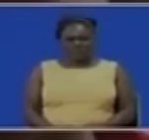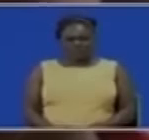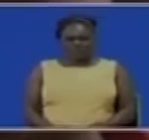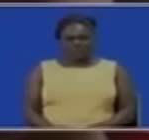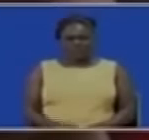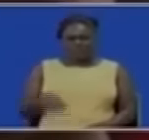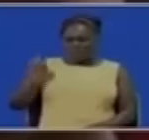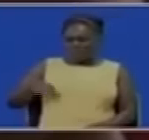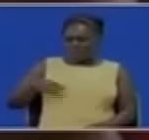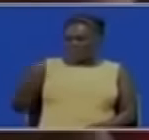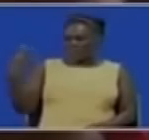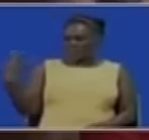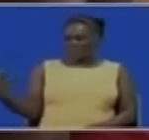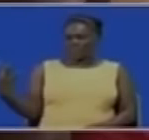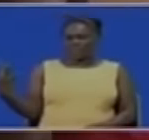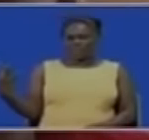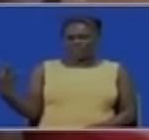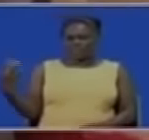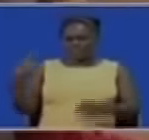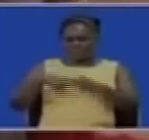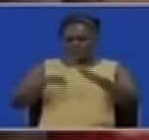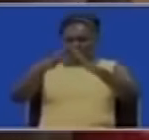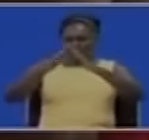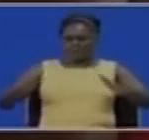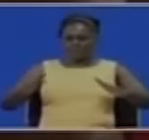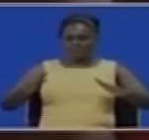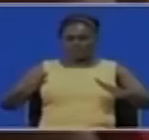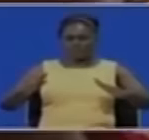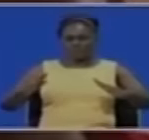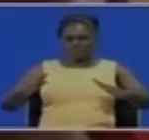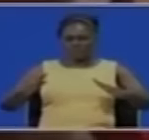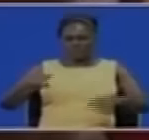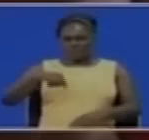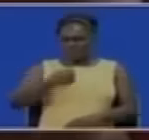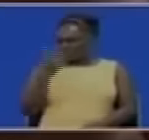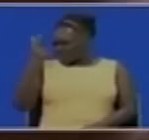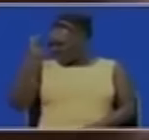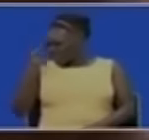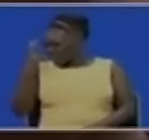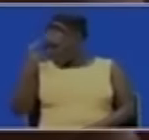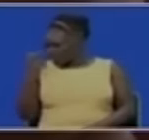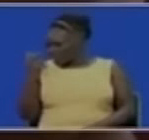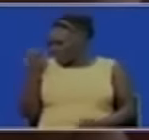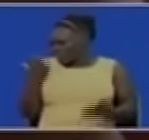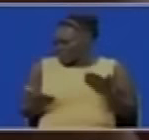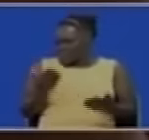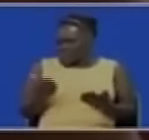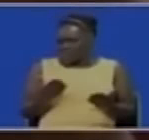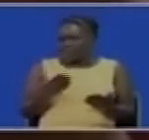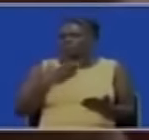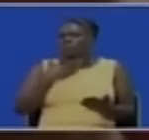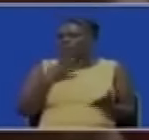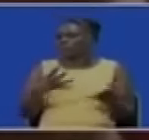Kwa mama kama watatu manatua mimi kwa nyumba juu ya usungu. Kutua mimi juu ya usungu. Manapereka mbaka